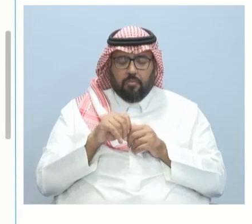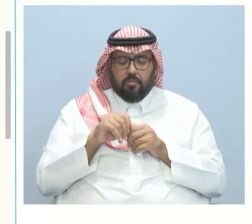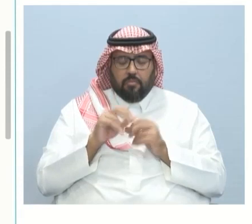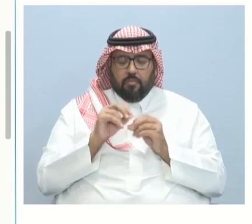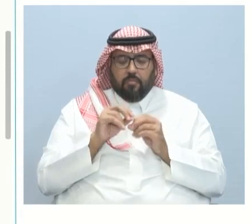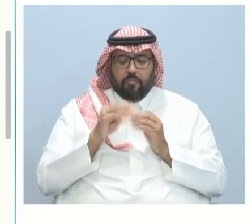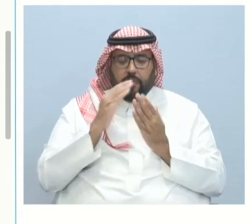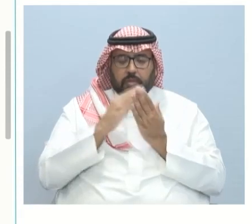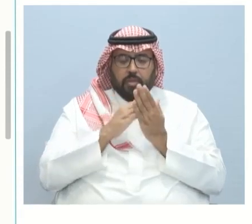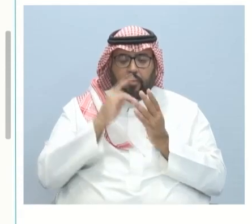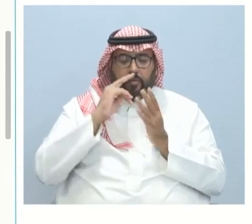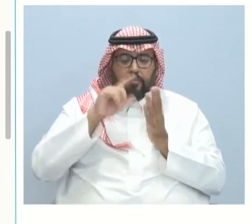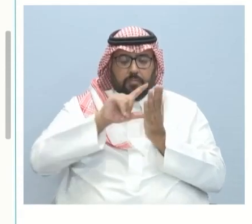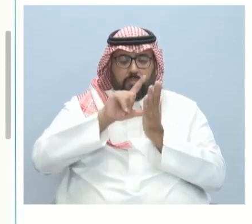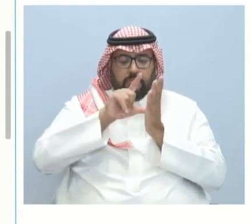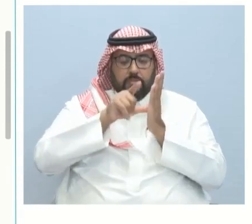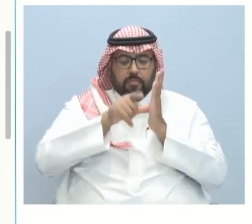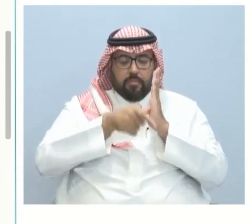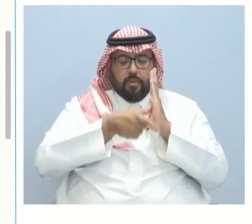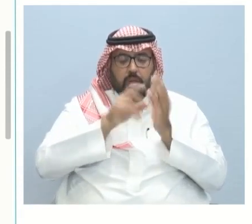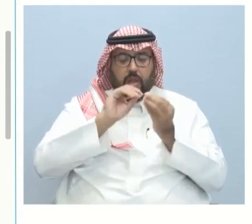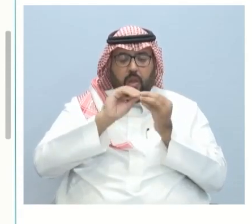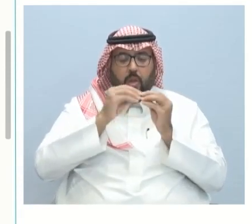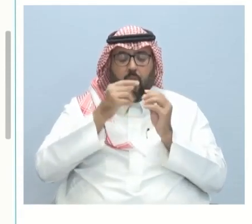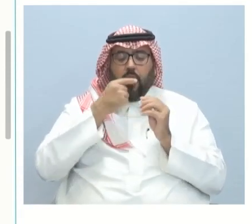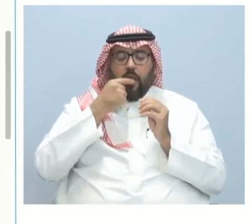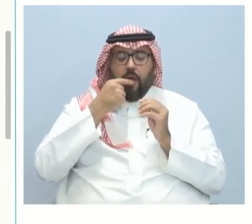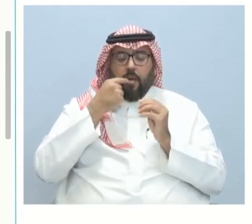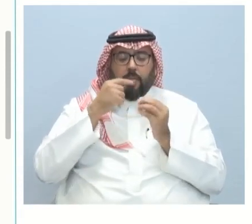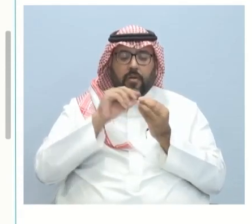السوداء بعد ذلك الدائره الحمراء